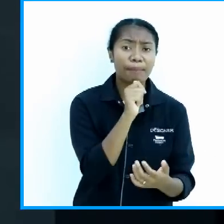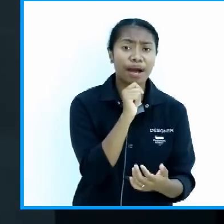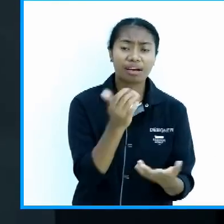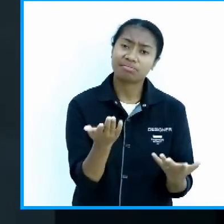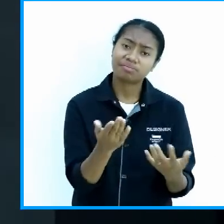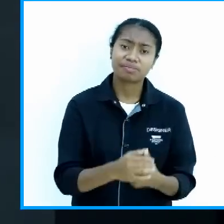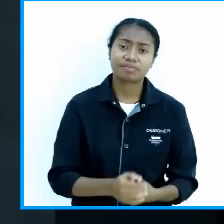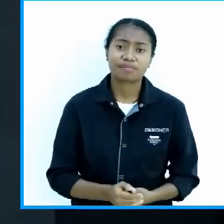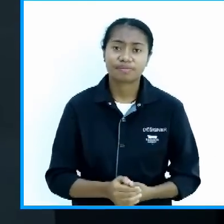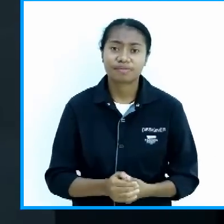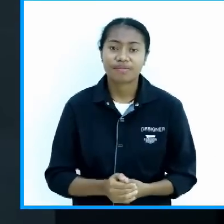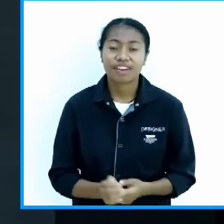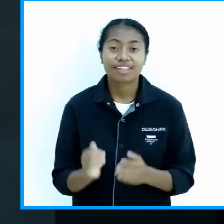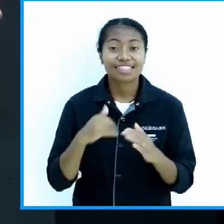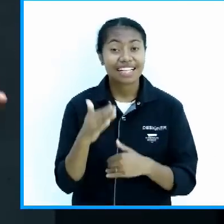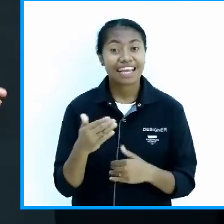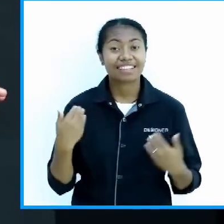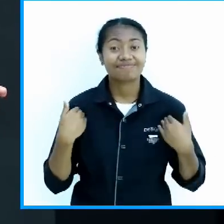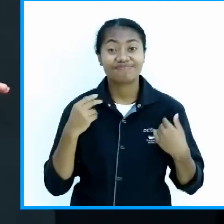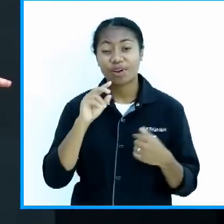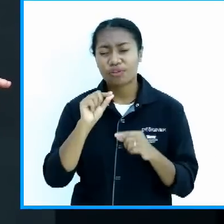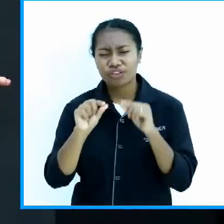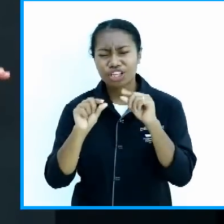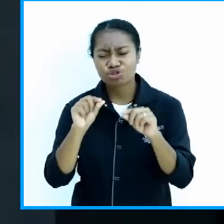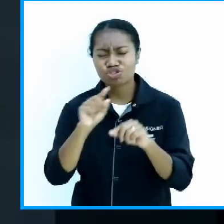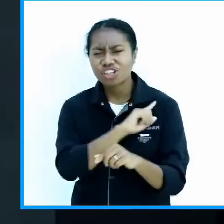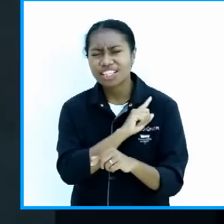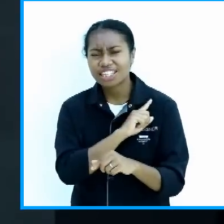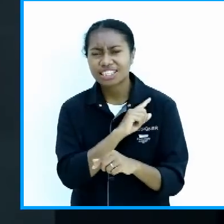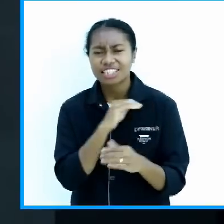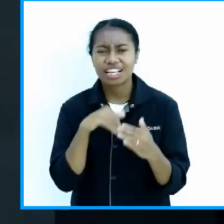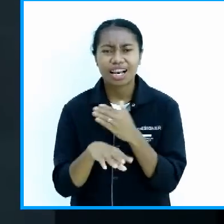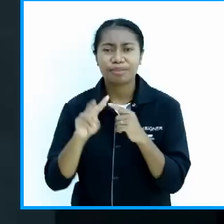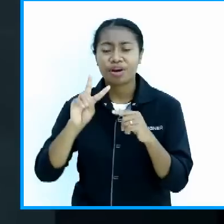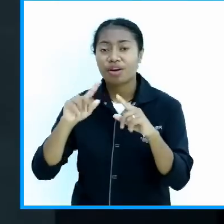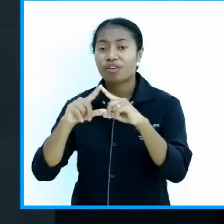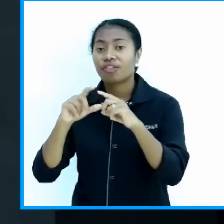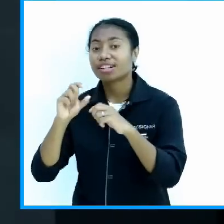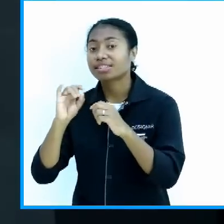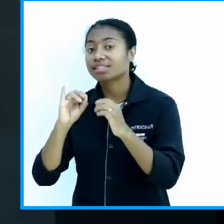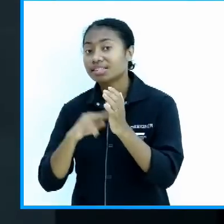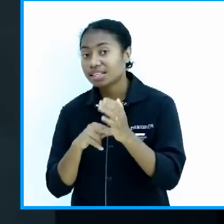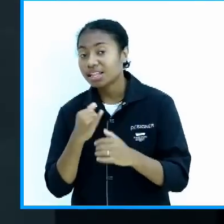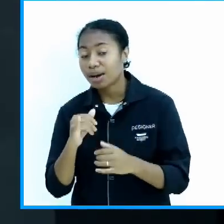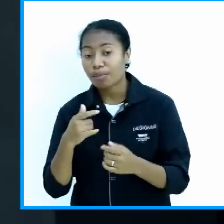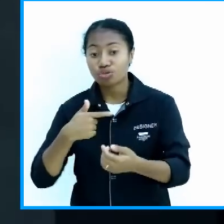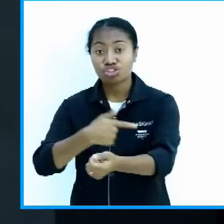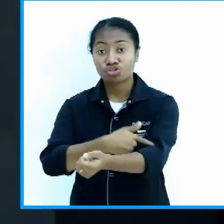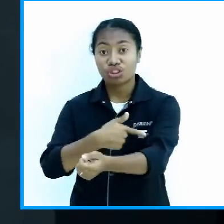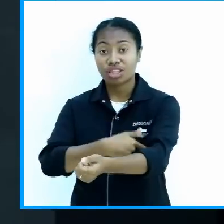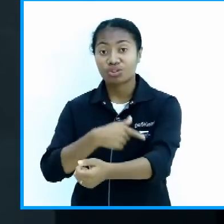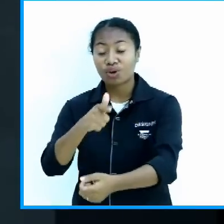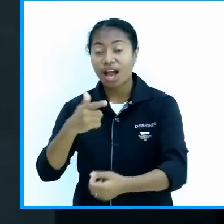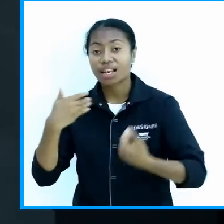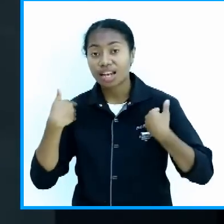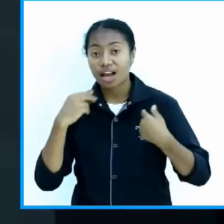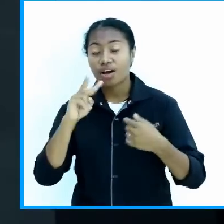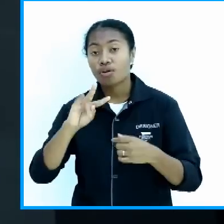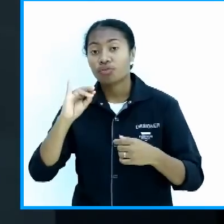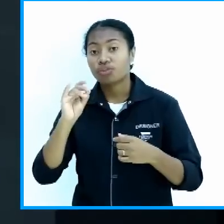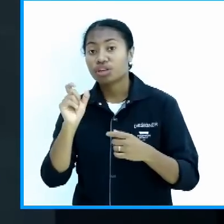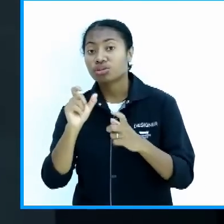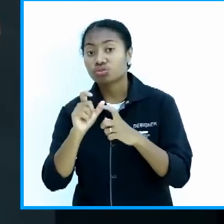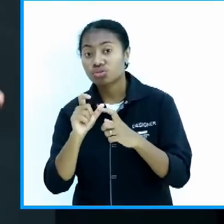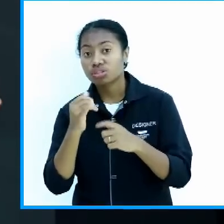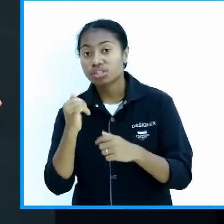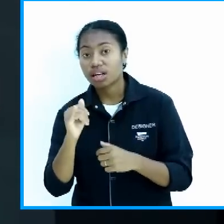selain daripada virusnya itu sendiri, jadi dalam vaksin yang mau disuntik itu kan ada virusnya atau antigen virusnya, tapi ada